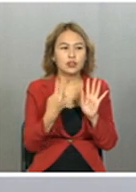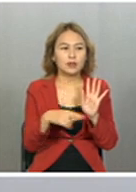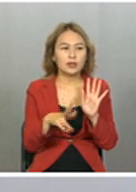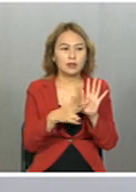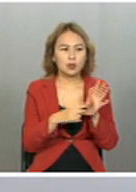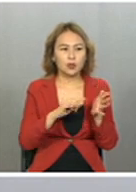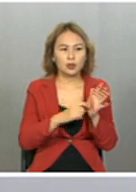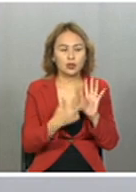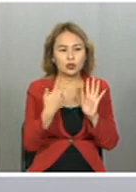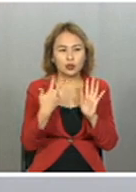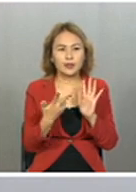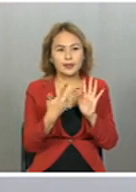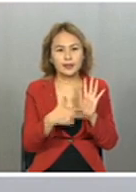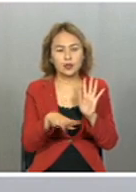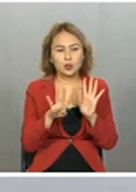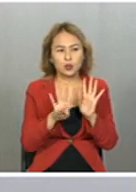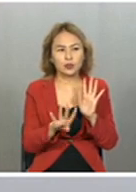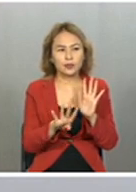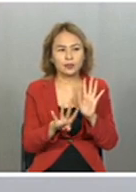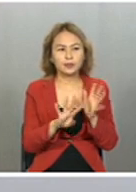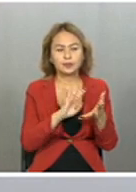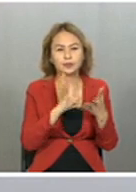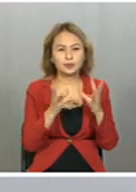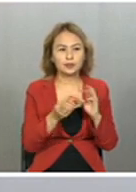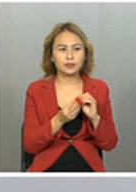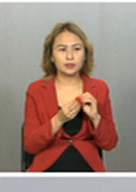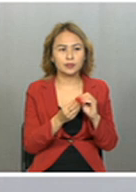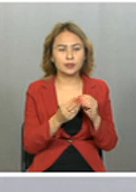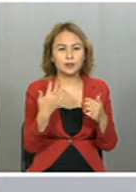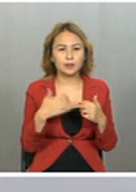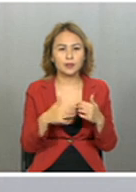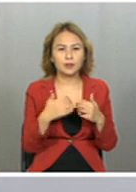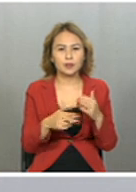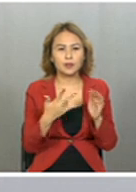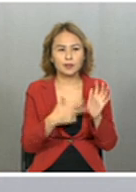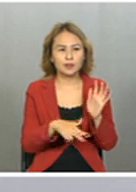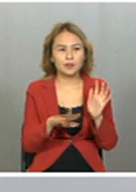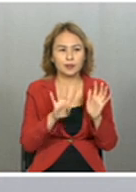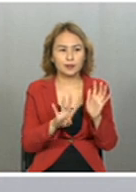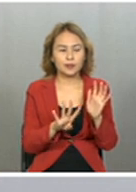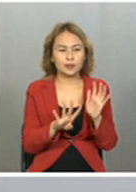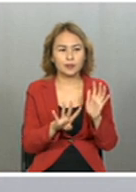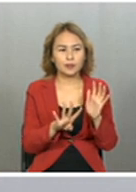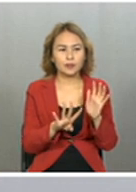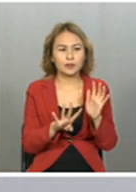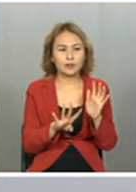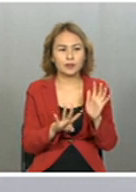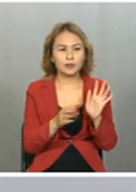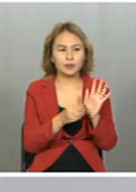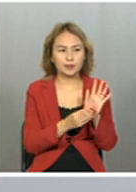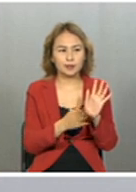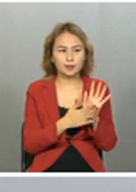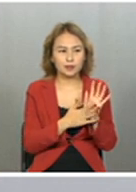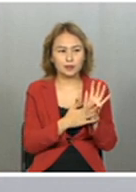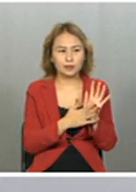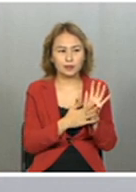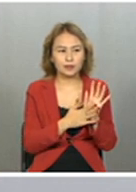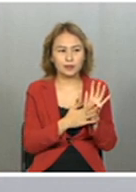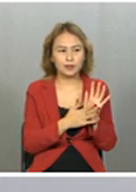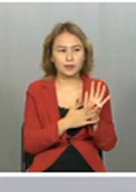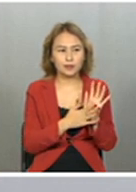көбейтсем 84. Демек, балалар, ортақ бөлімі 84 болады. Жазып қояйық.